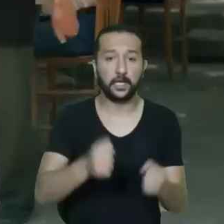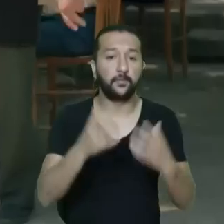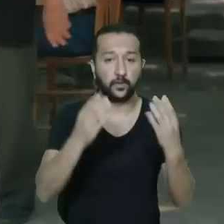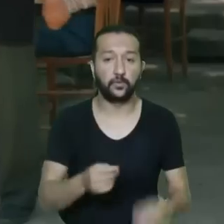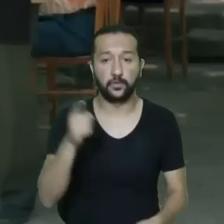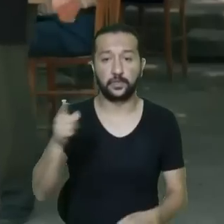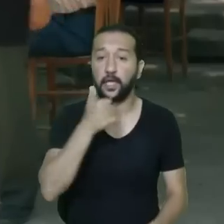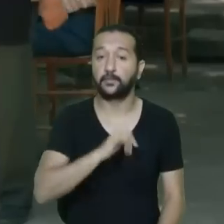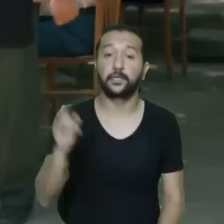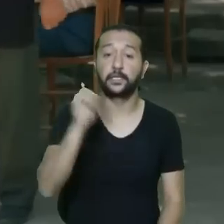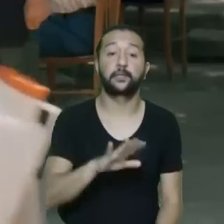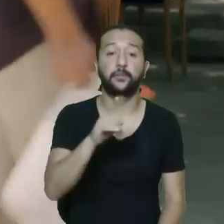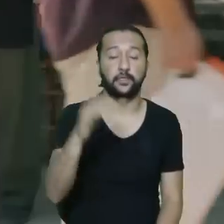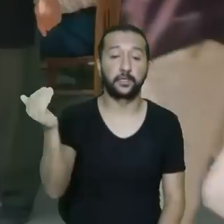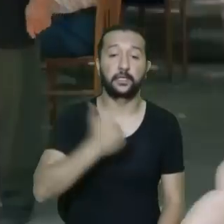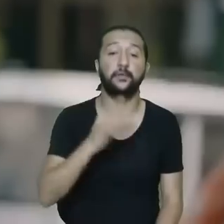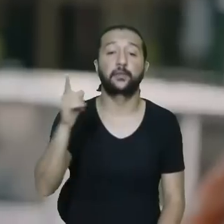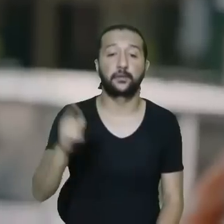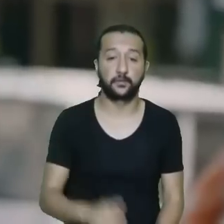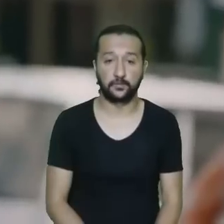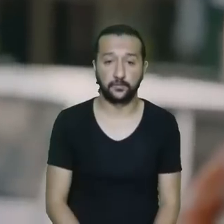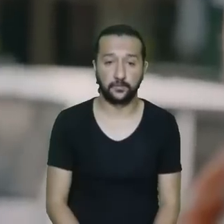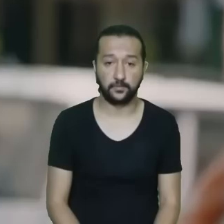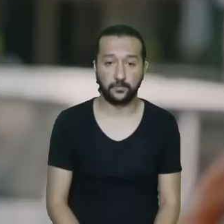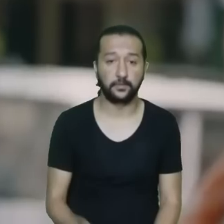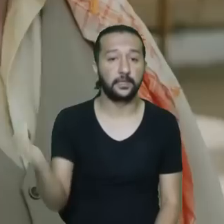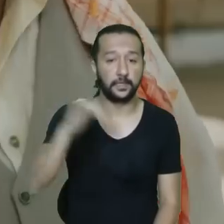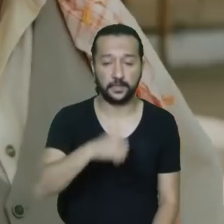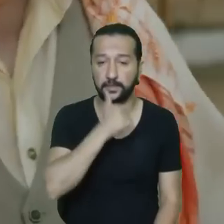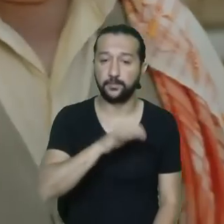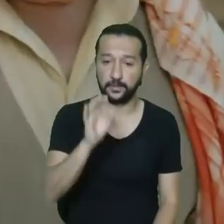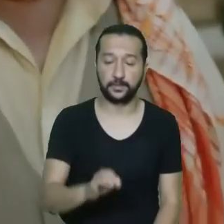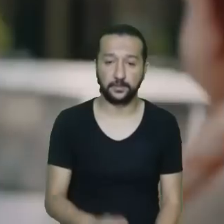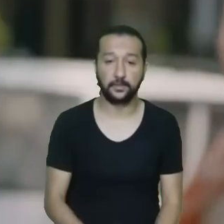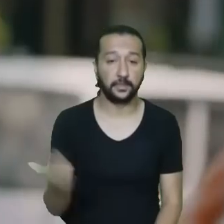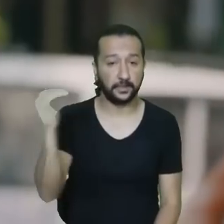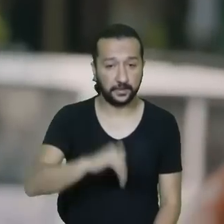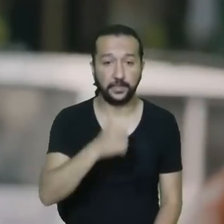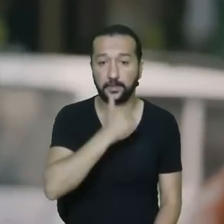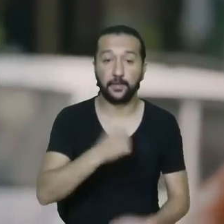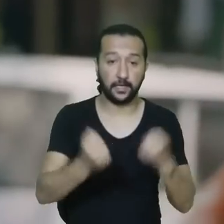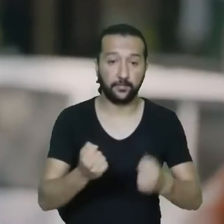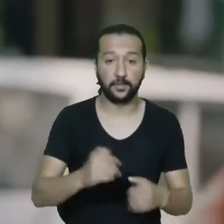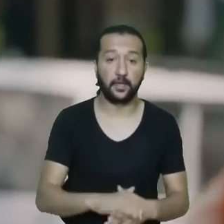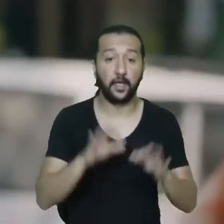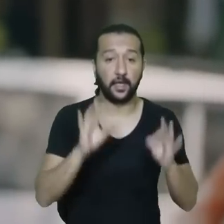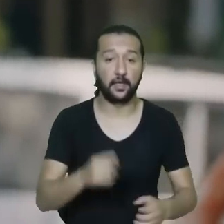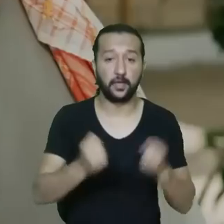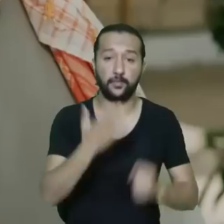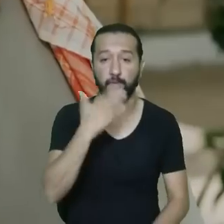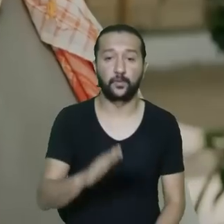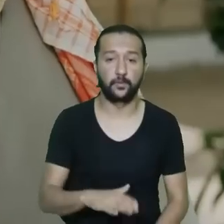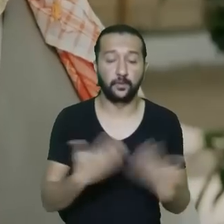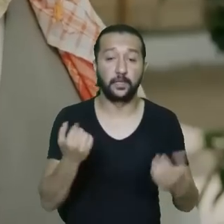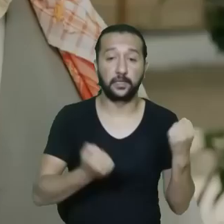oldu? İcabı getirmedi mi? Getirmedi. Getirdi arabayı. Getirdi arabayı. Hem